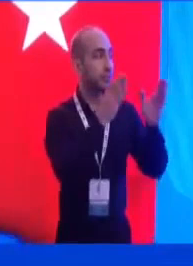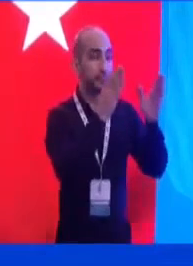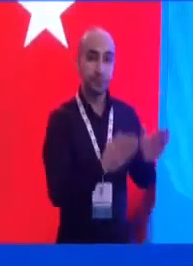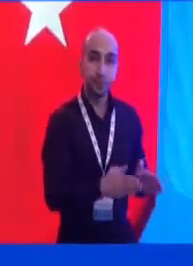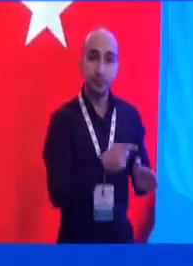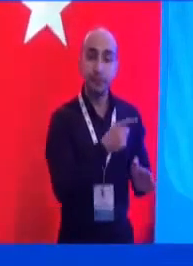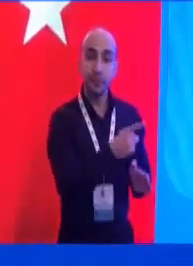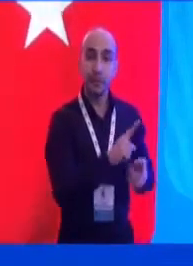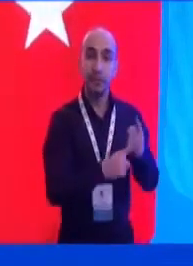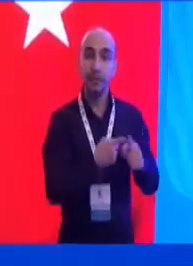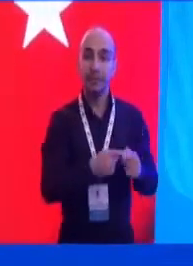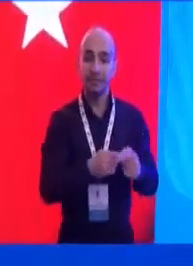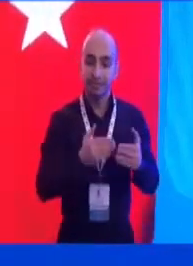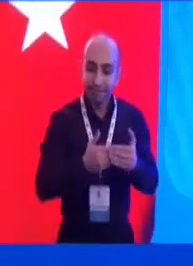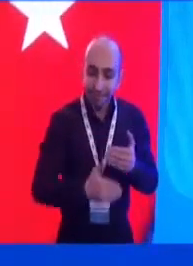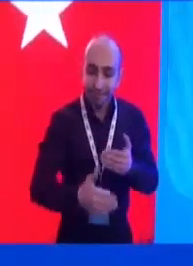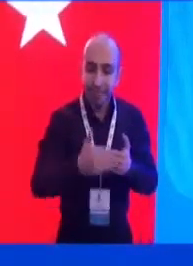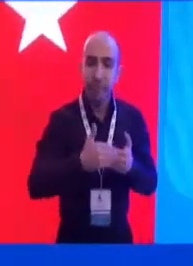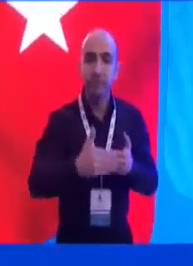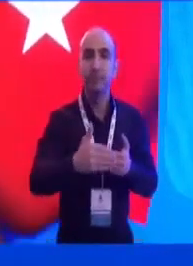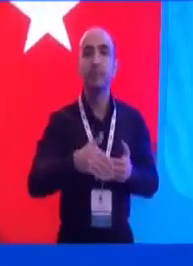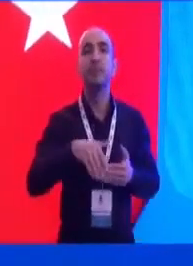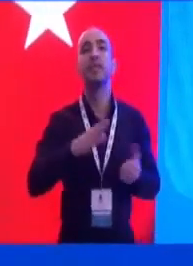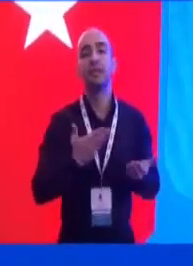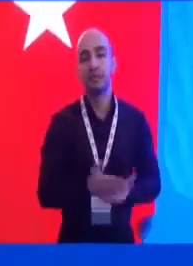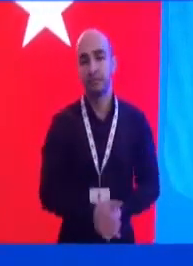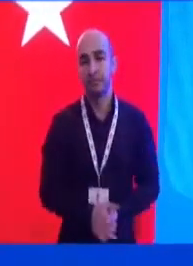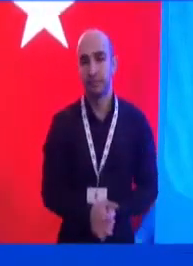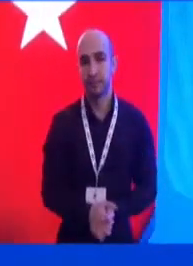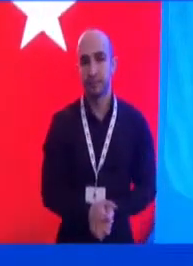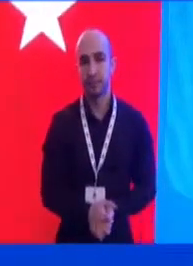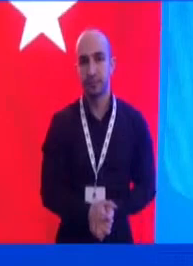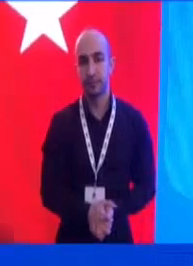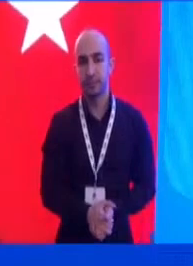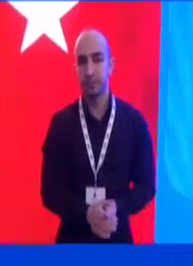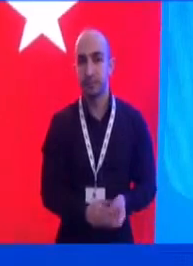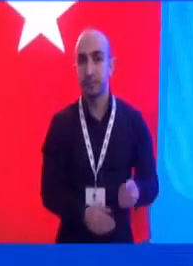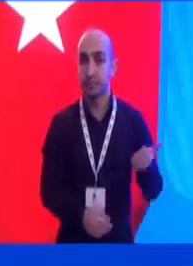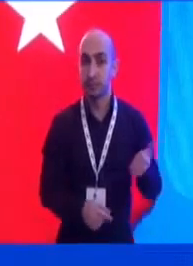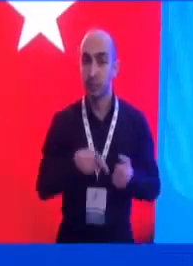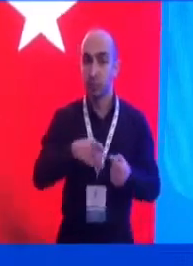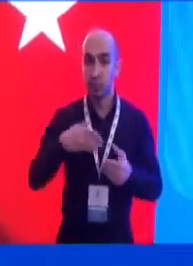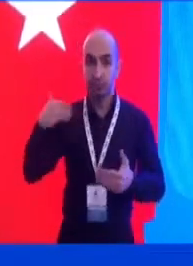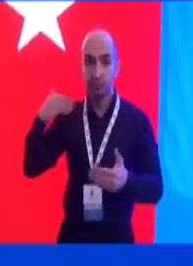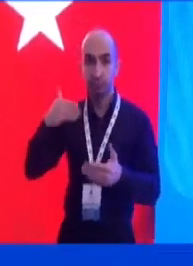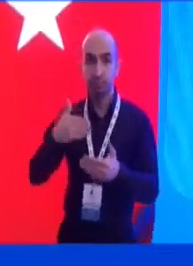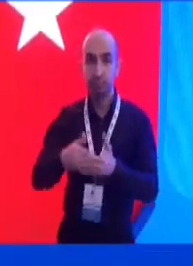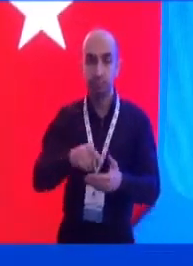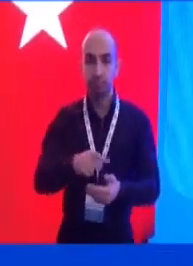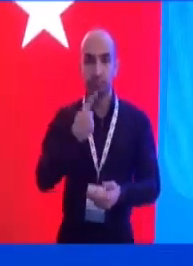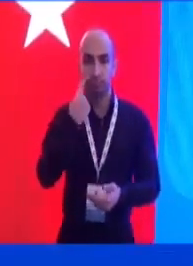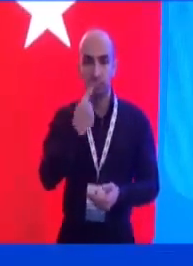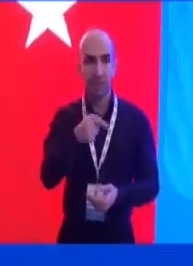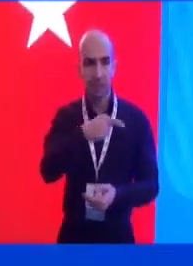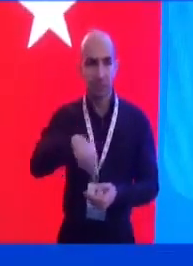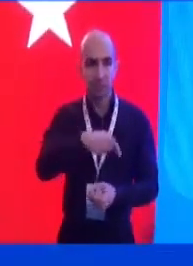siyaset alanındaki uzantısından başka bir şey olamıyordu maalesef. Bugüne kadar uzanırsak, şöyle